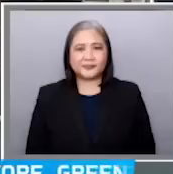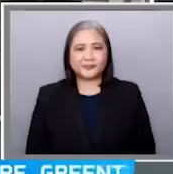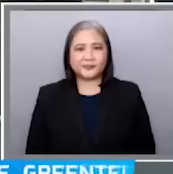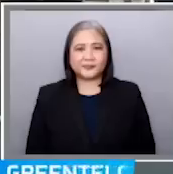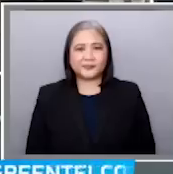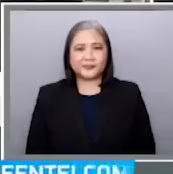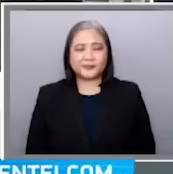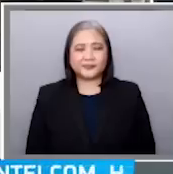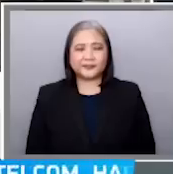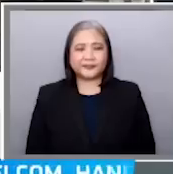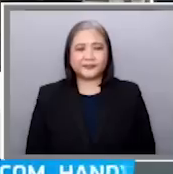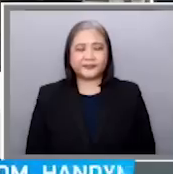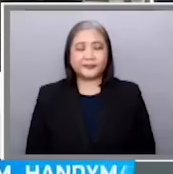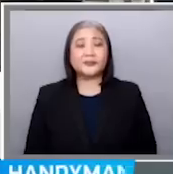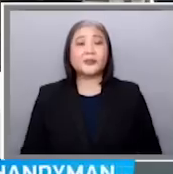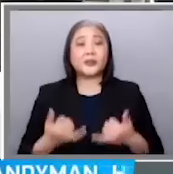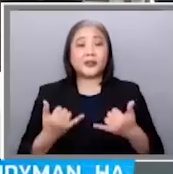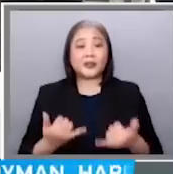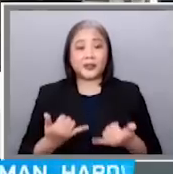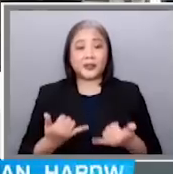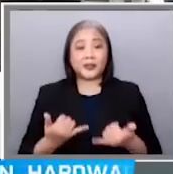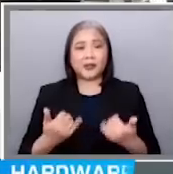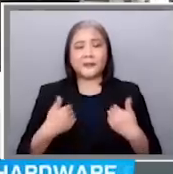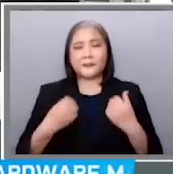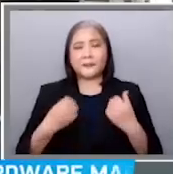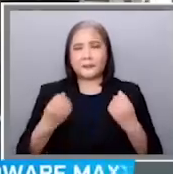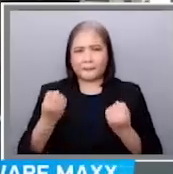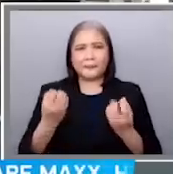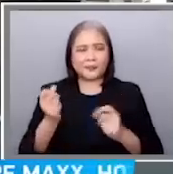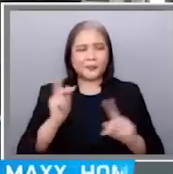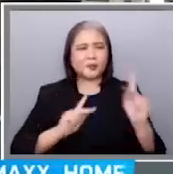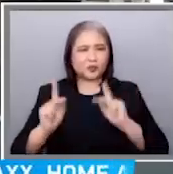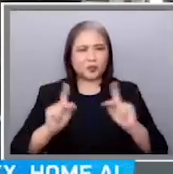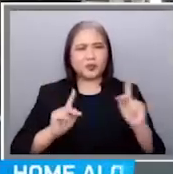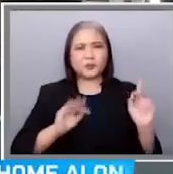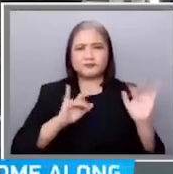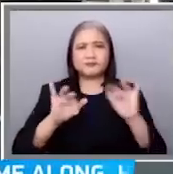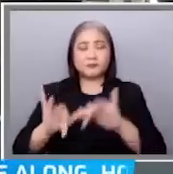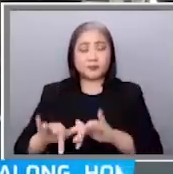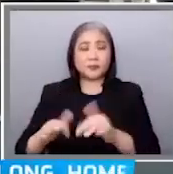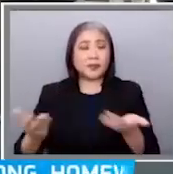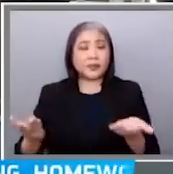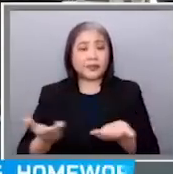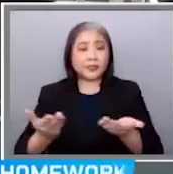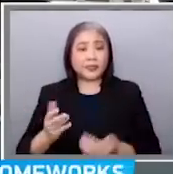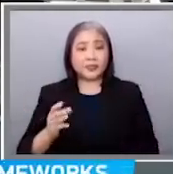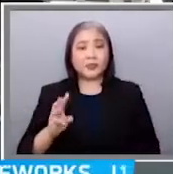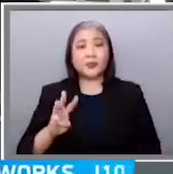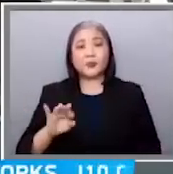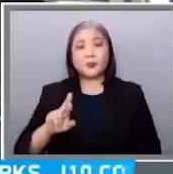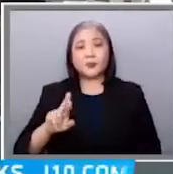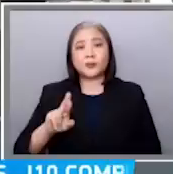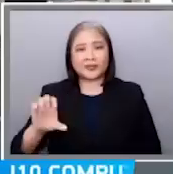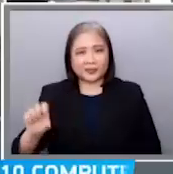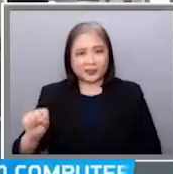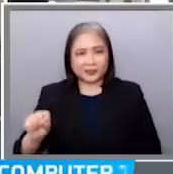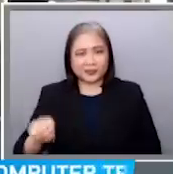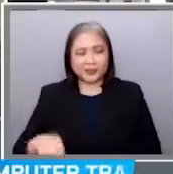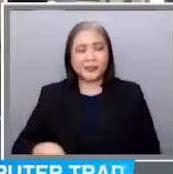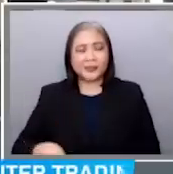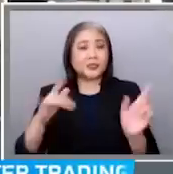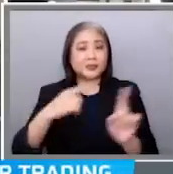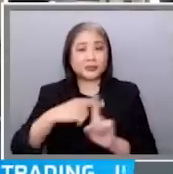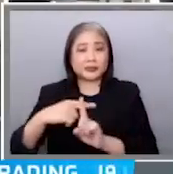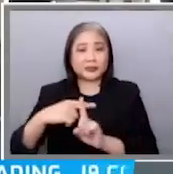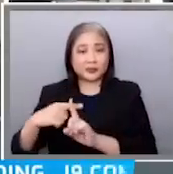Mav, sa oras na ito ay marami-rami na ang pumupunta dito sa wireless public cemetery dito sa Davao City.